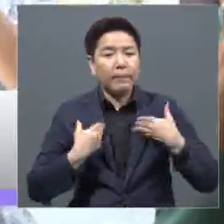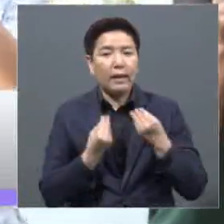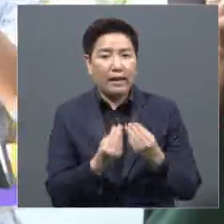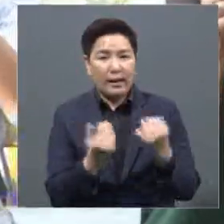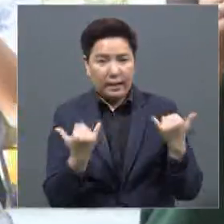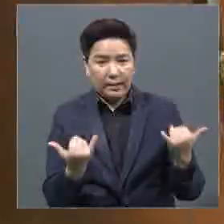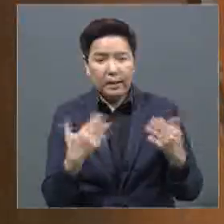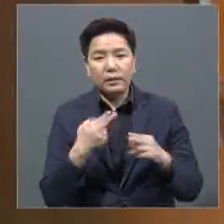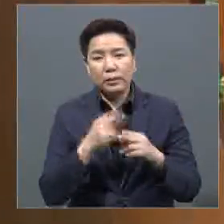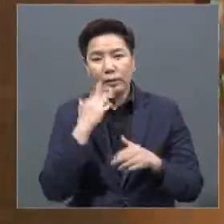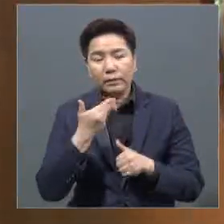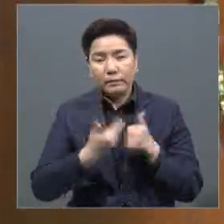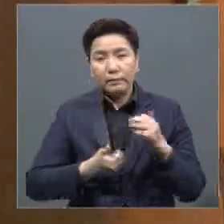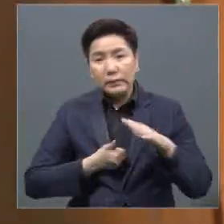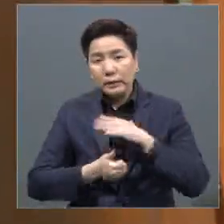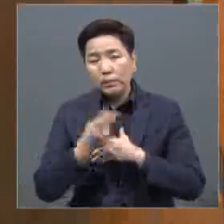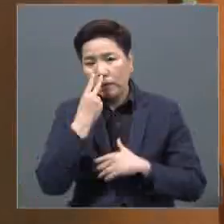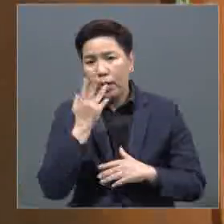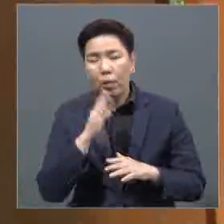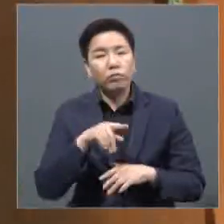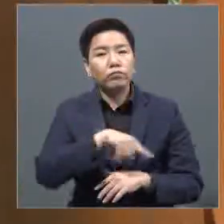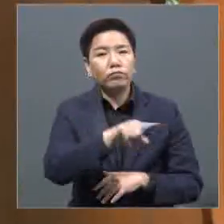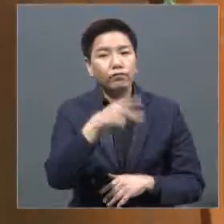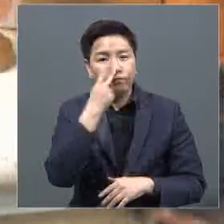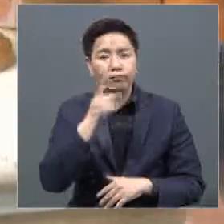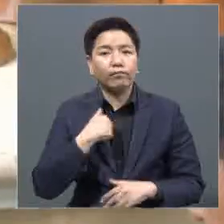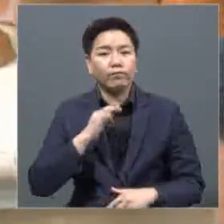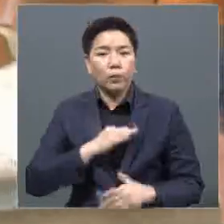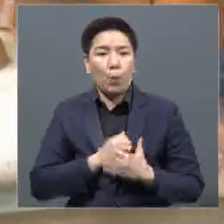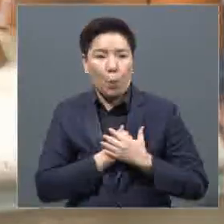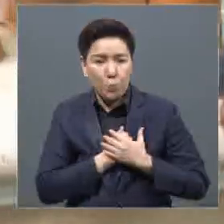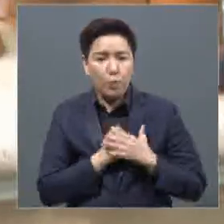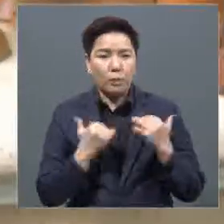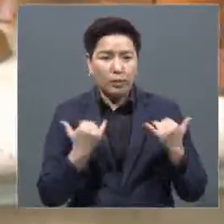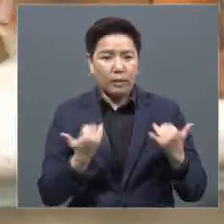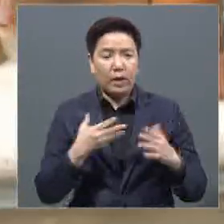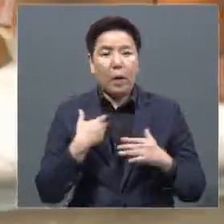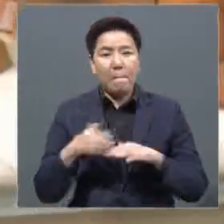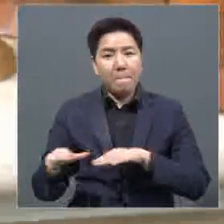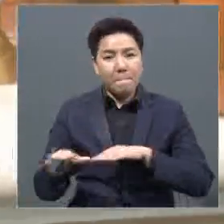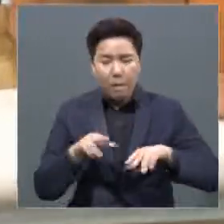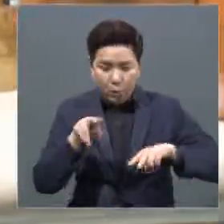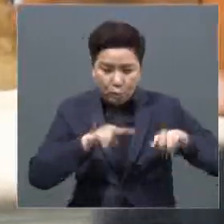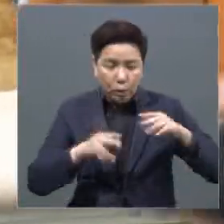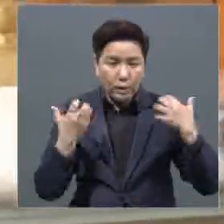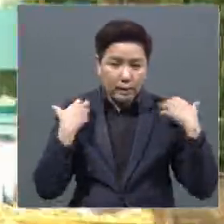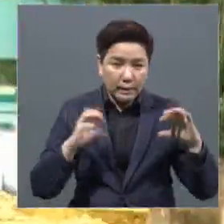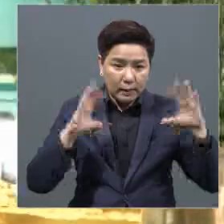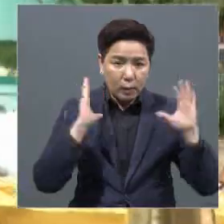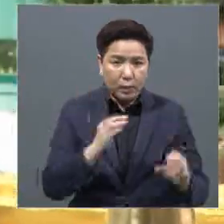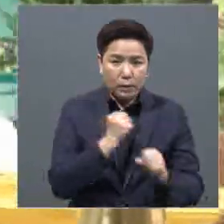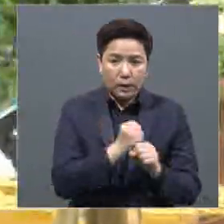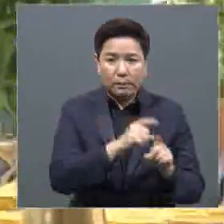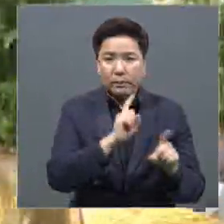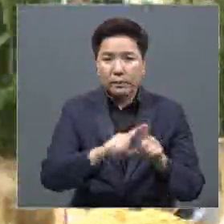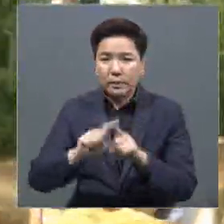ยนายเฉลิมชัยก็บอกนะคะว่าเห็นสายตาของทุกคนแล้วก็รู้สึกอบอุ่นค่ะพร้อมที่จะดูแลข้าราชการลูกจ้าง